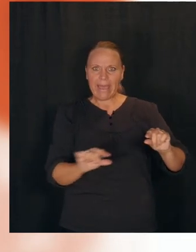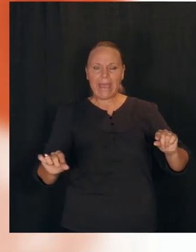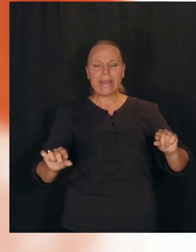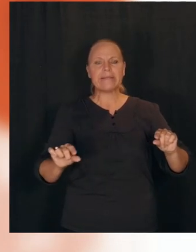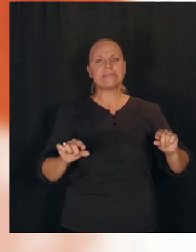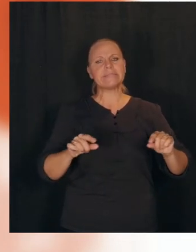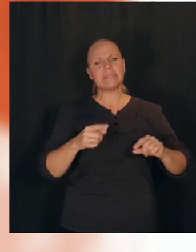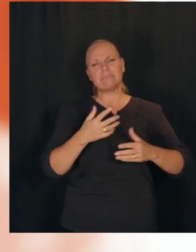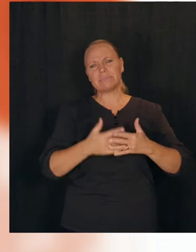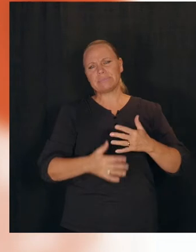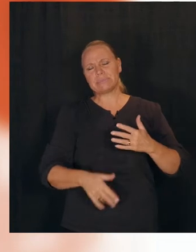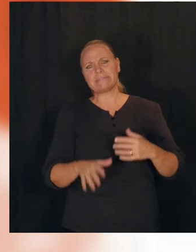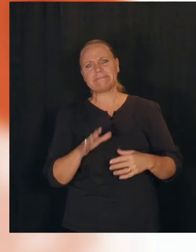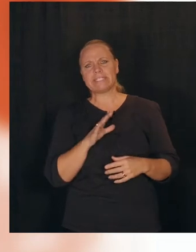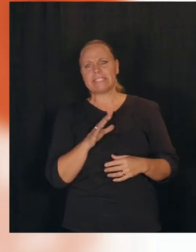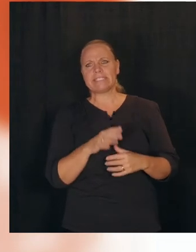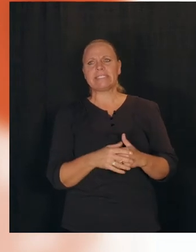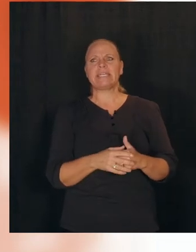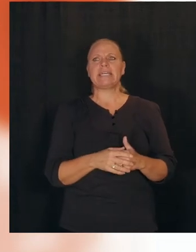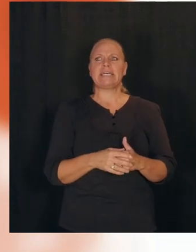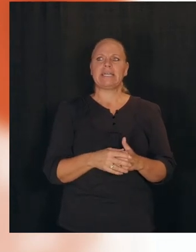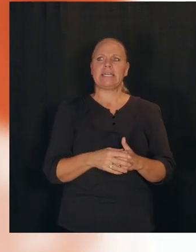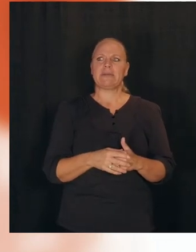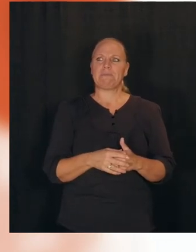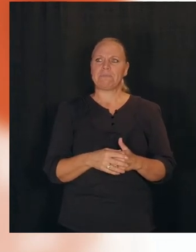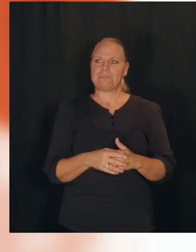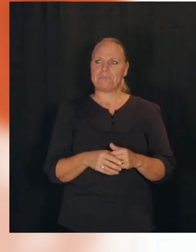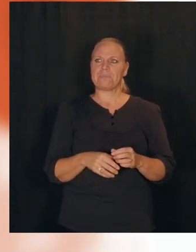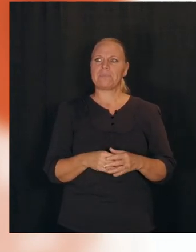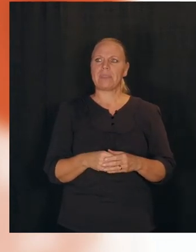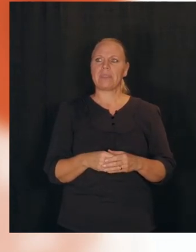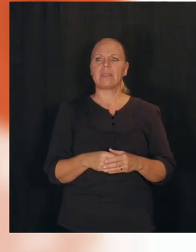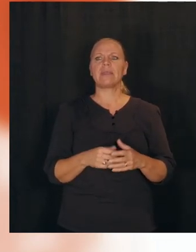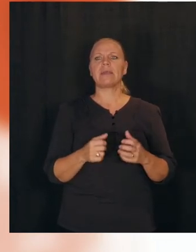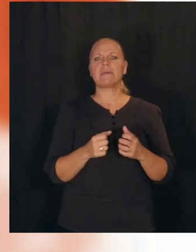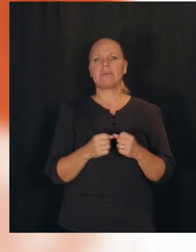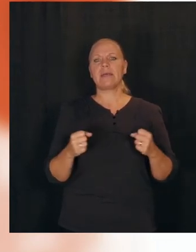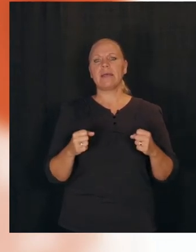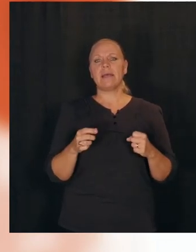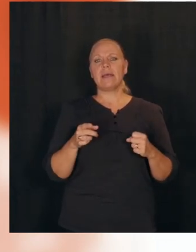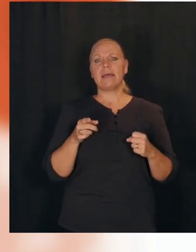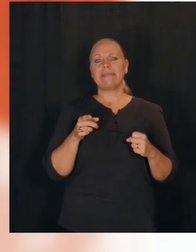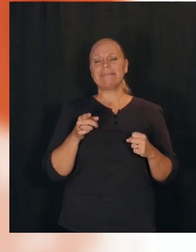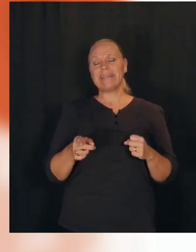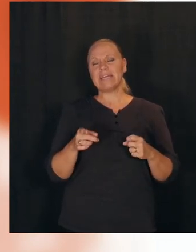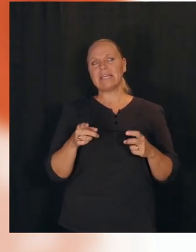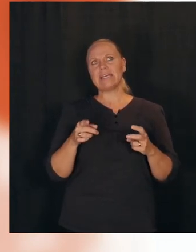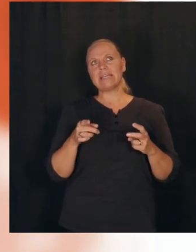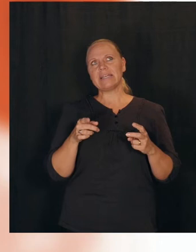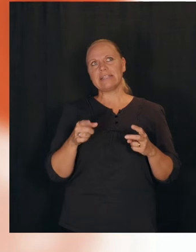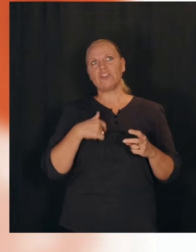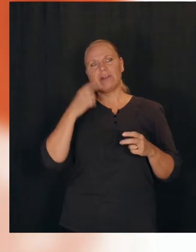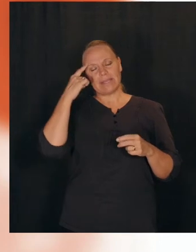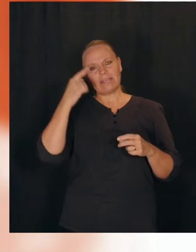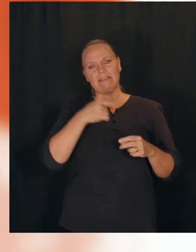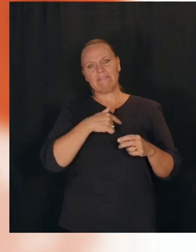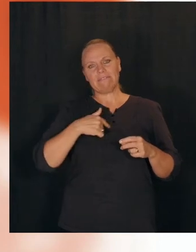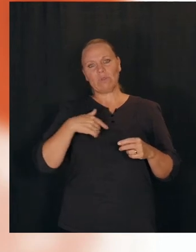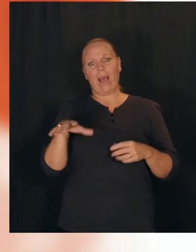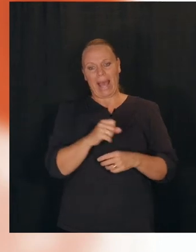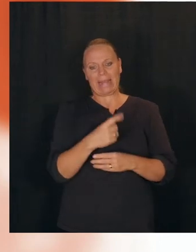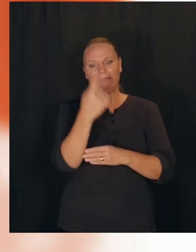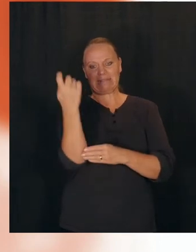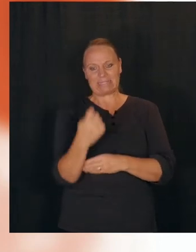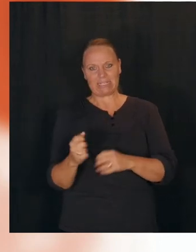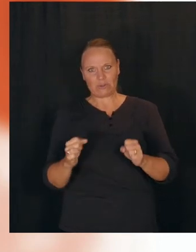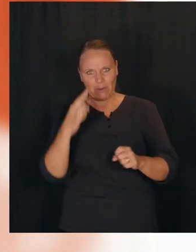så vidare. Men jag tycker det är viktigt också att titta på att det här är ett mönster som går igen när det gäller all design. Att vägen till bred